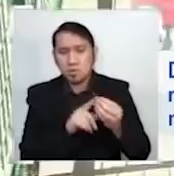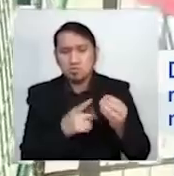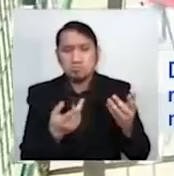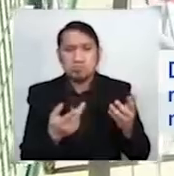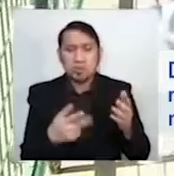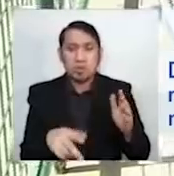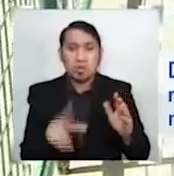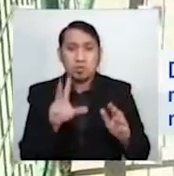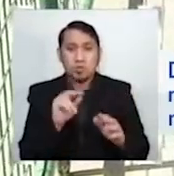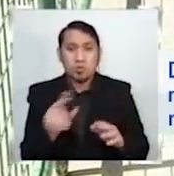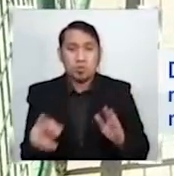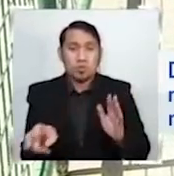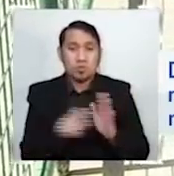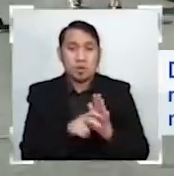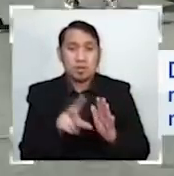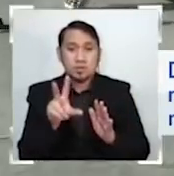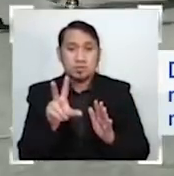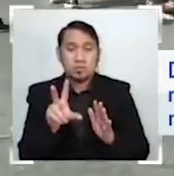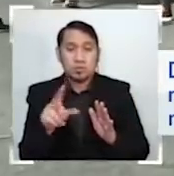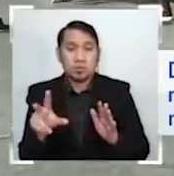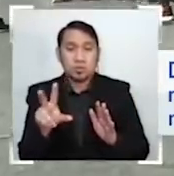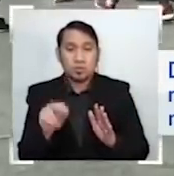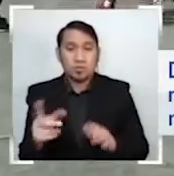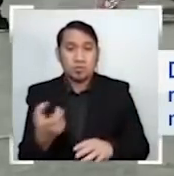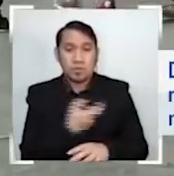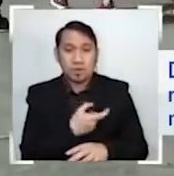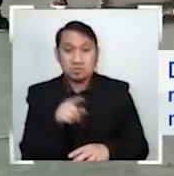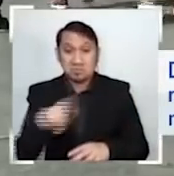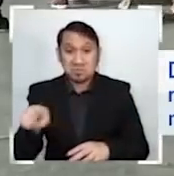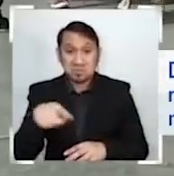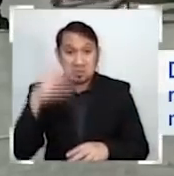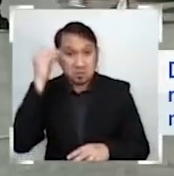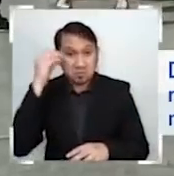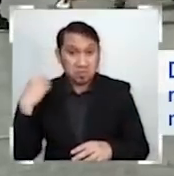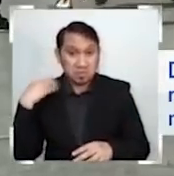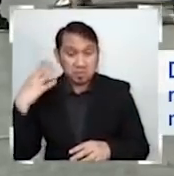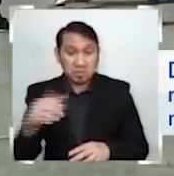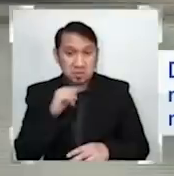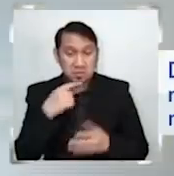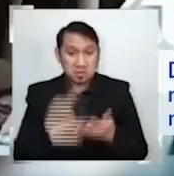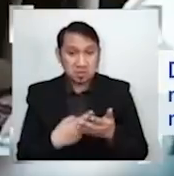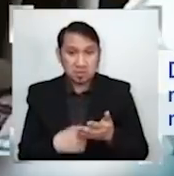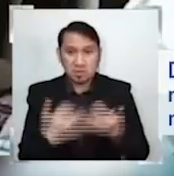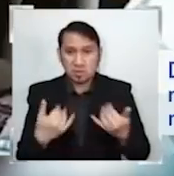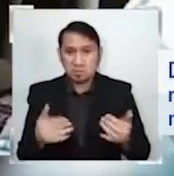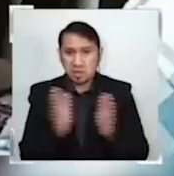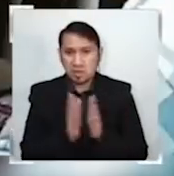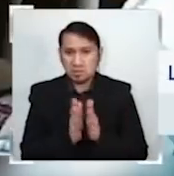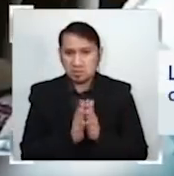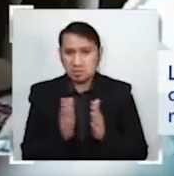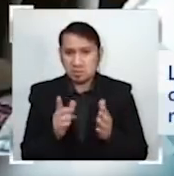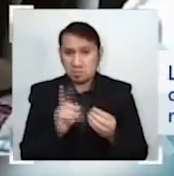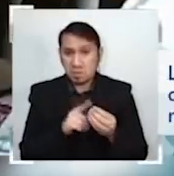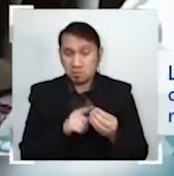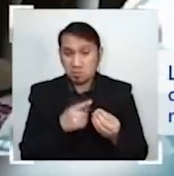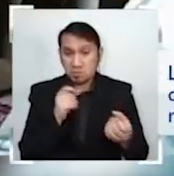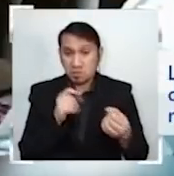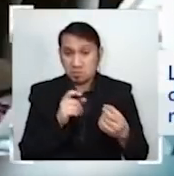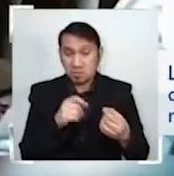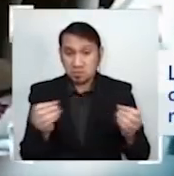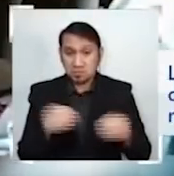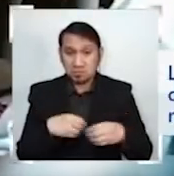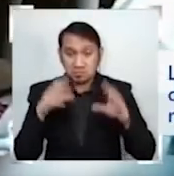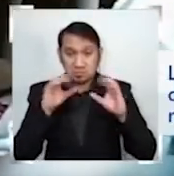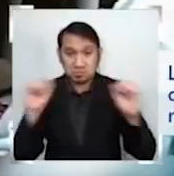rin daw ba nag-uusap ang mga opisyal. Hinihinga namin ng reaksyon ang Malacanang. Sinabi ni Attorney Larry Gadon na